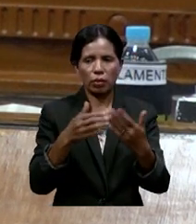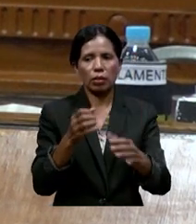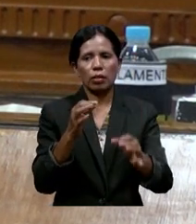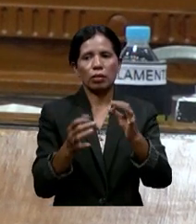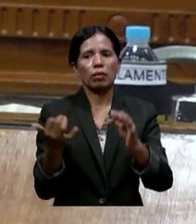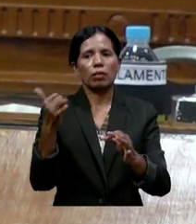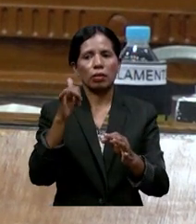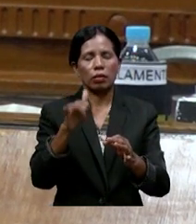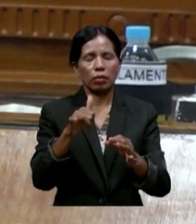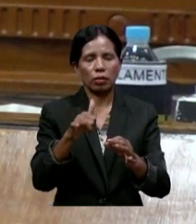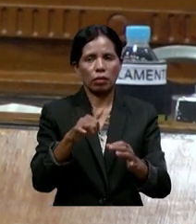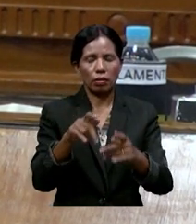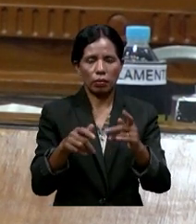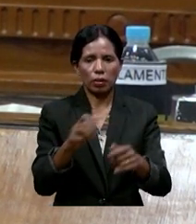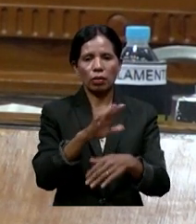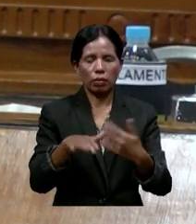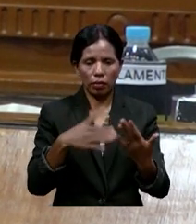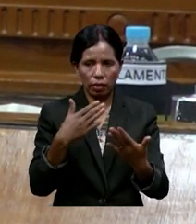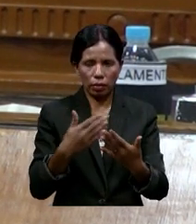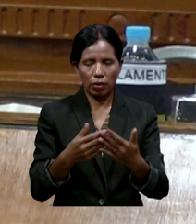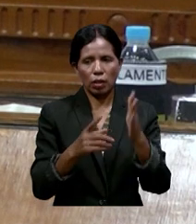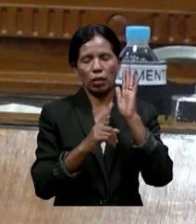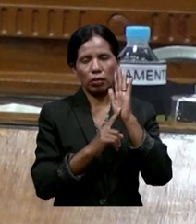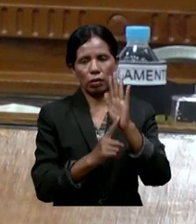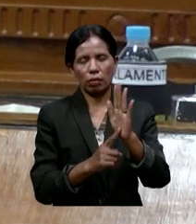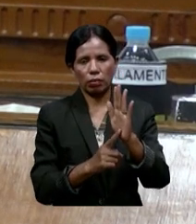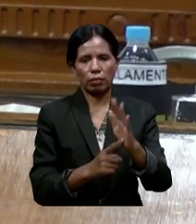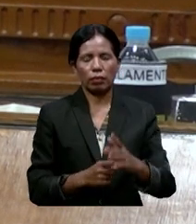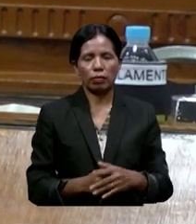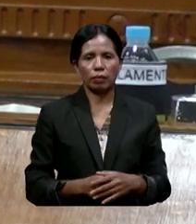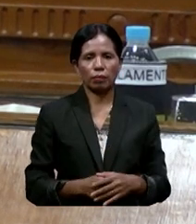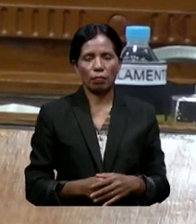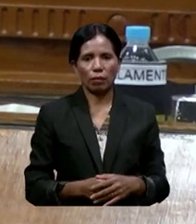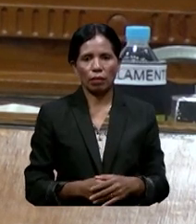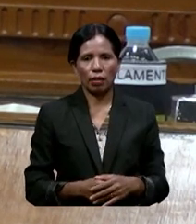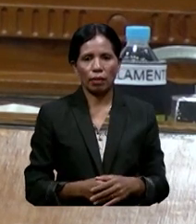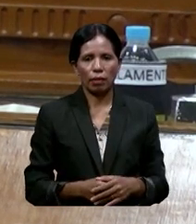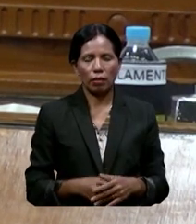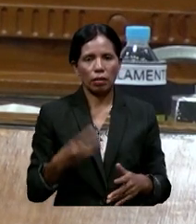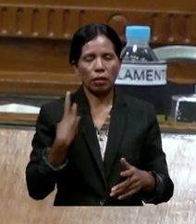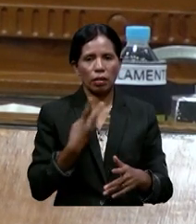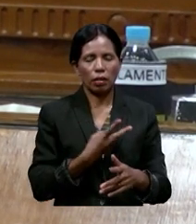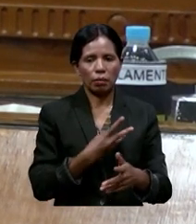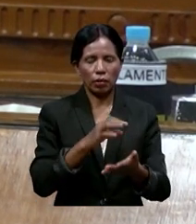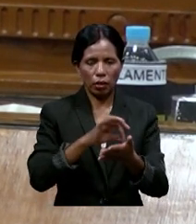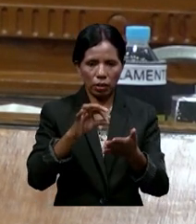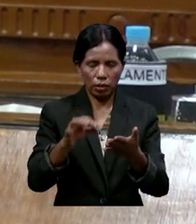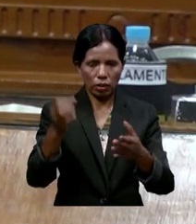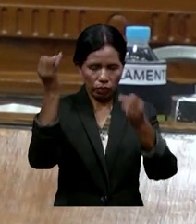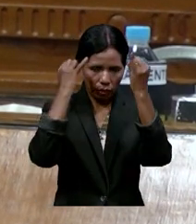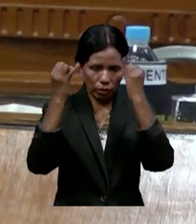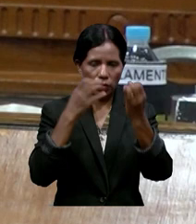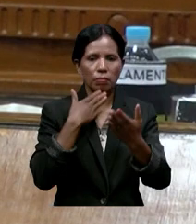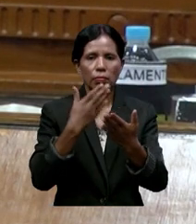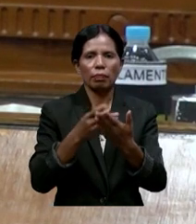ni oficiais sira ka agente sira informa de verbal ne a mi registra informasaun de diakto